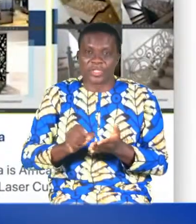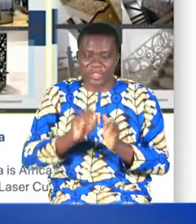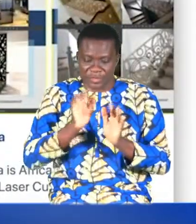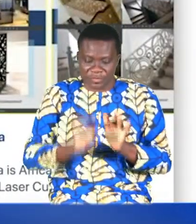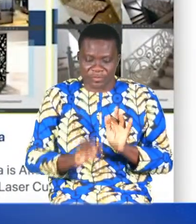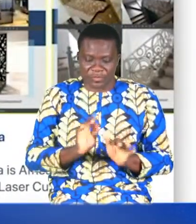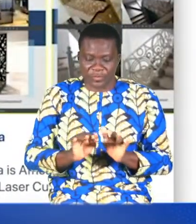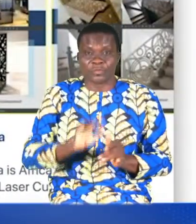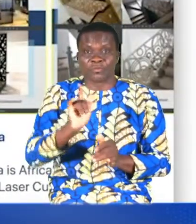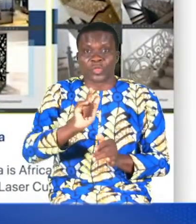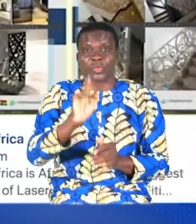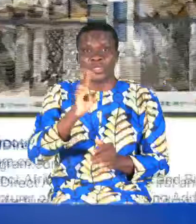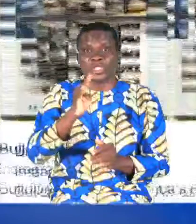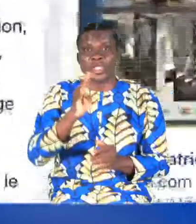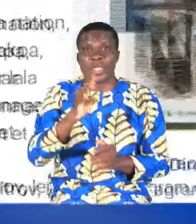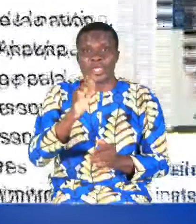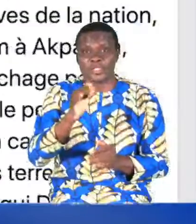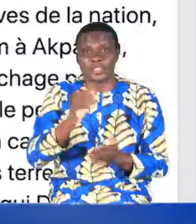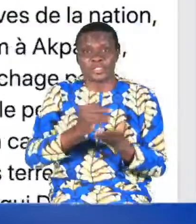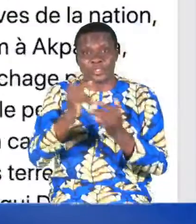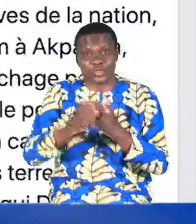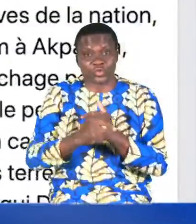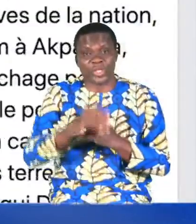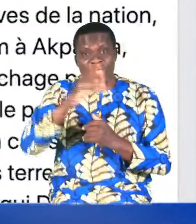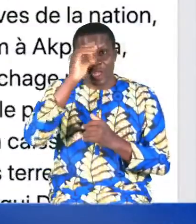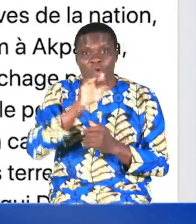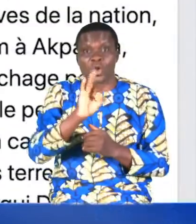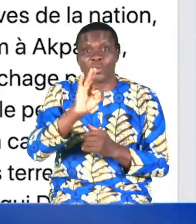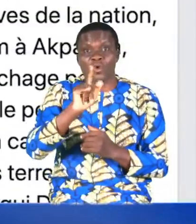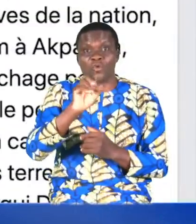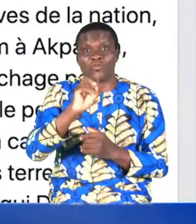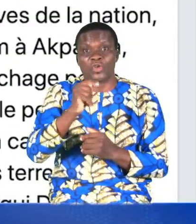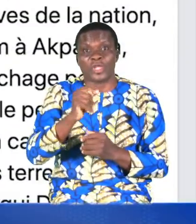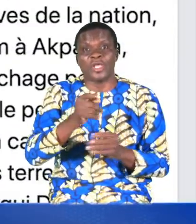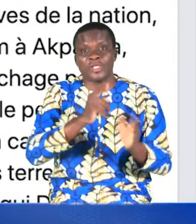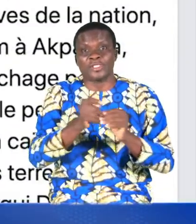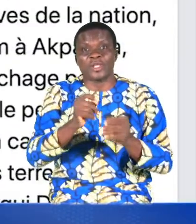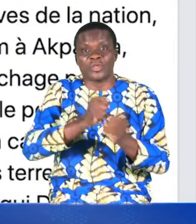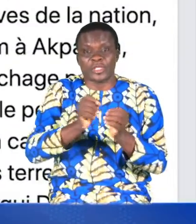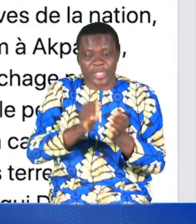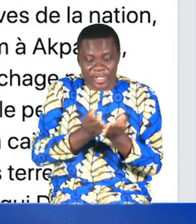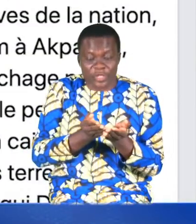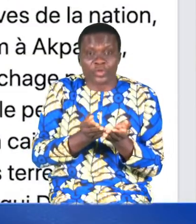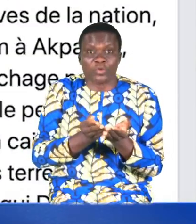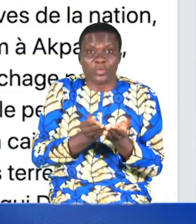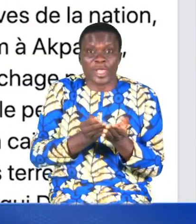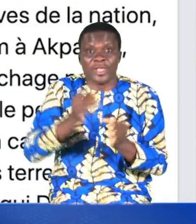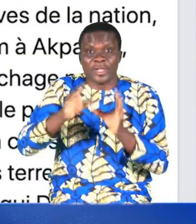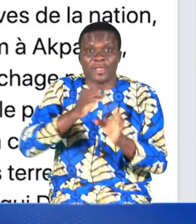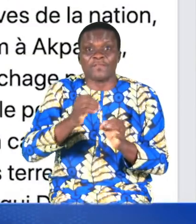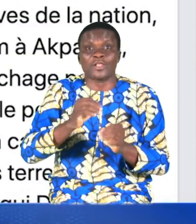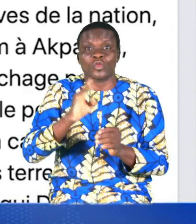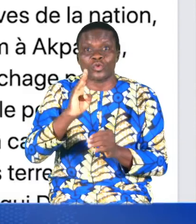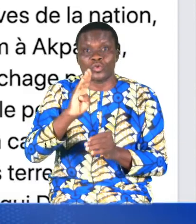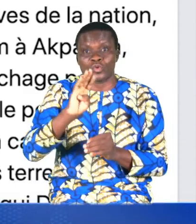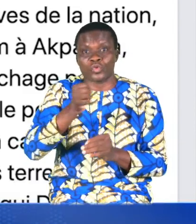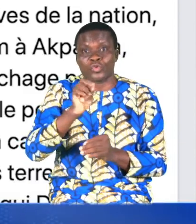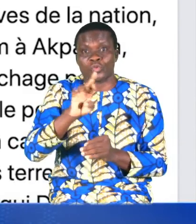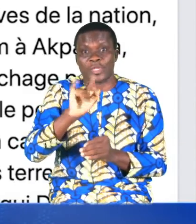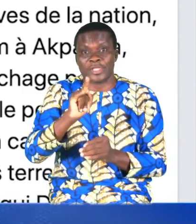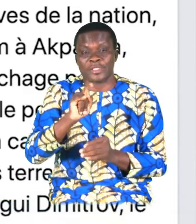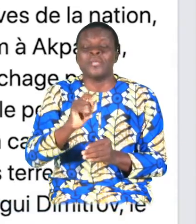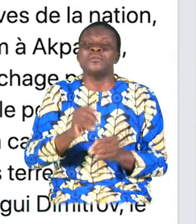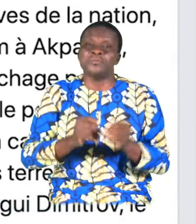Lundi 15 juin 2020, Florent Kouaouzoti, auteur du roman Les fantômes du Brésil, très actif sur les